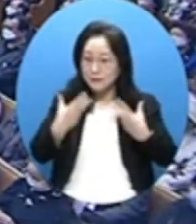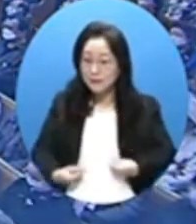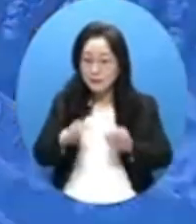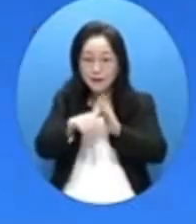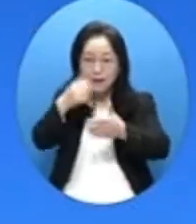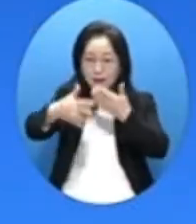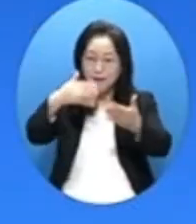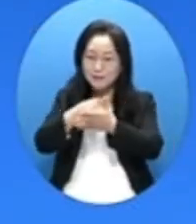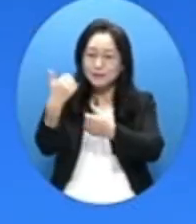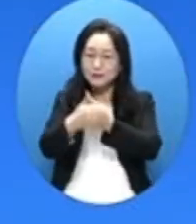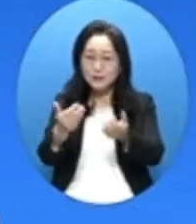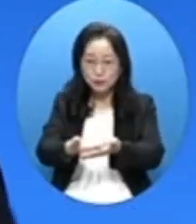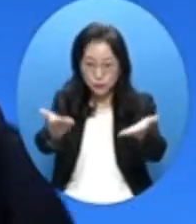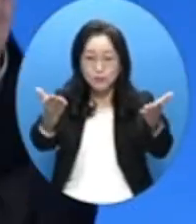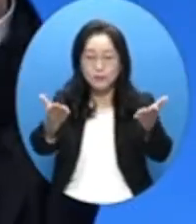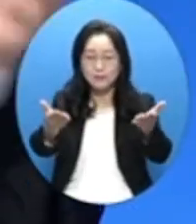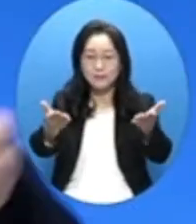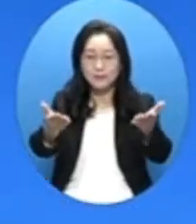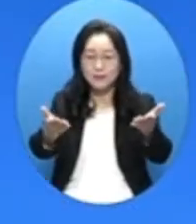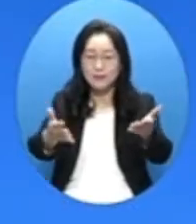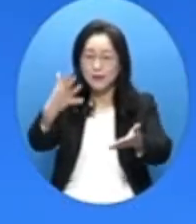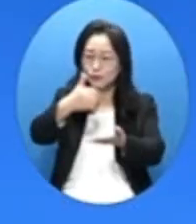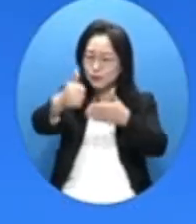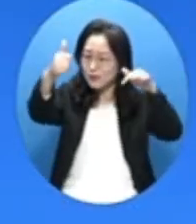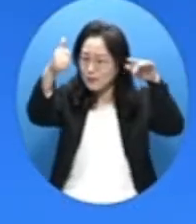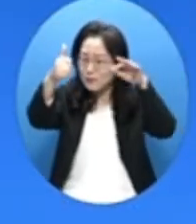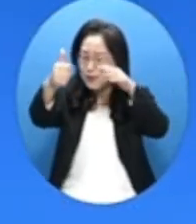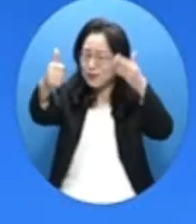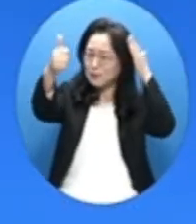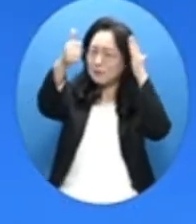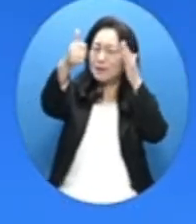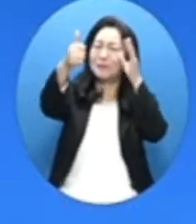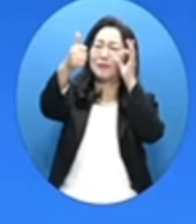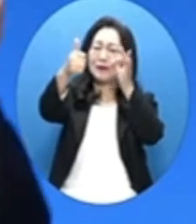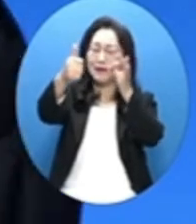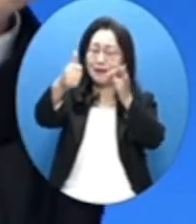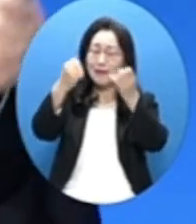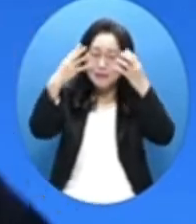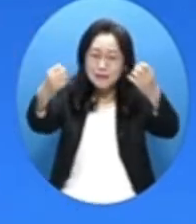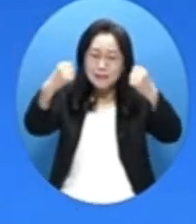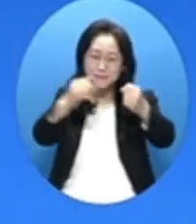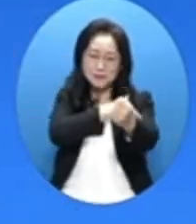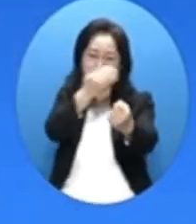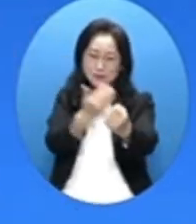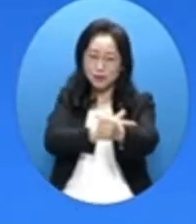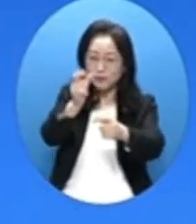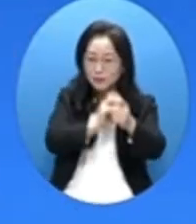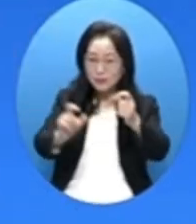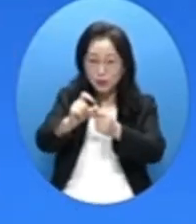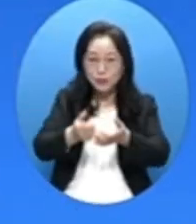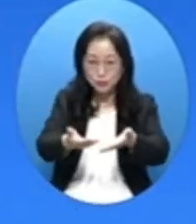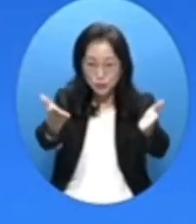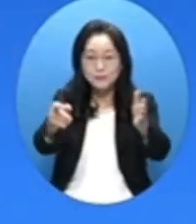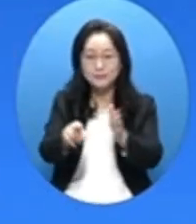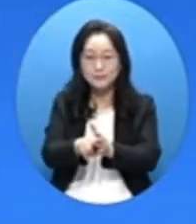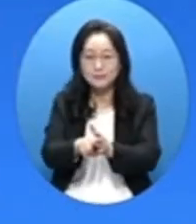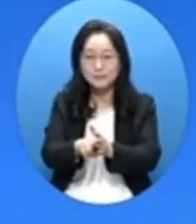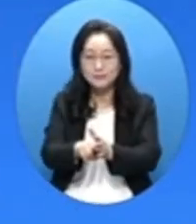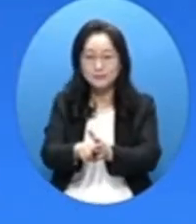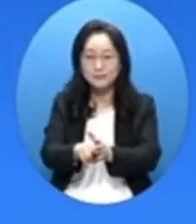절망할 때 하나님께서 우리의 은혜를 풀어 주시고 주님을 악마하고 바라볼 때 우리가 새 힘과 능력을 더해 주시는 것입니다